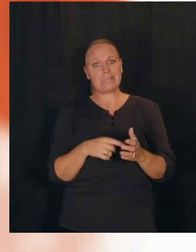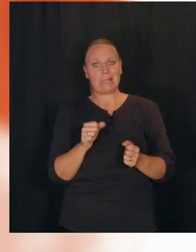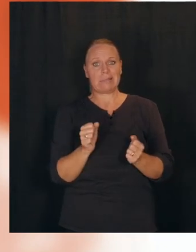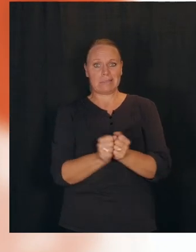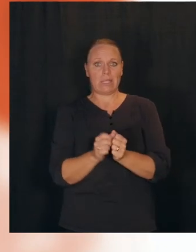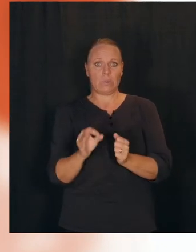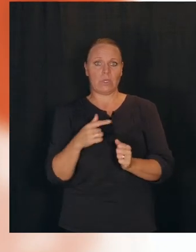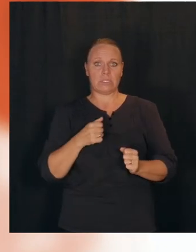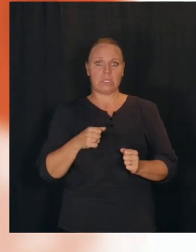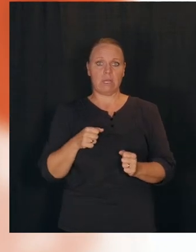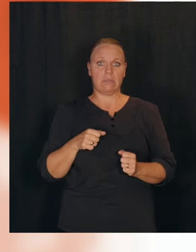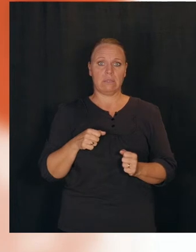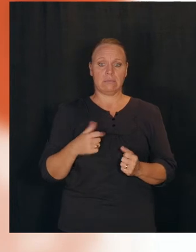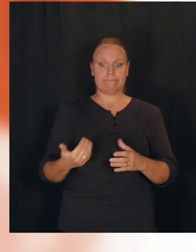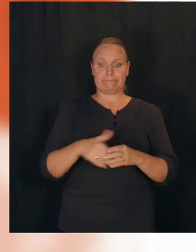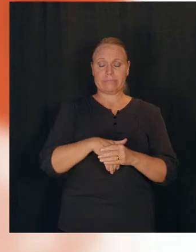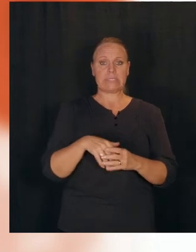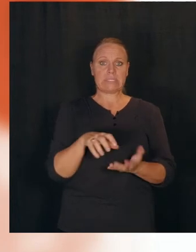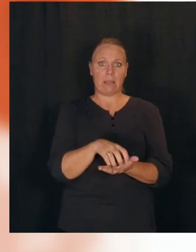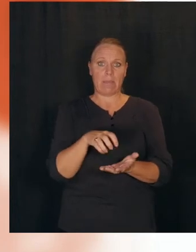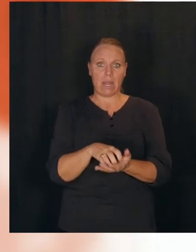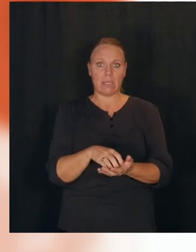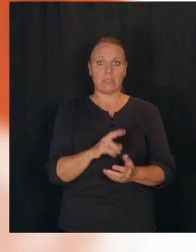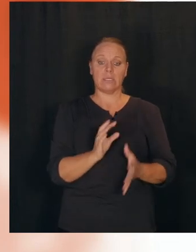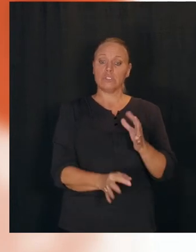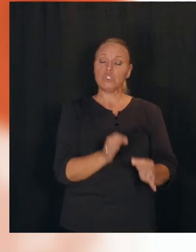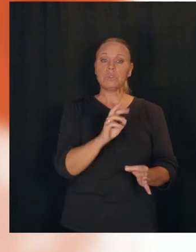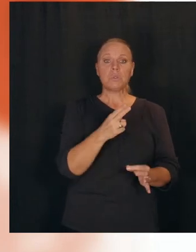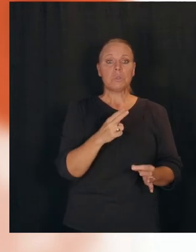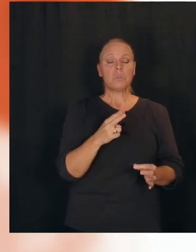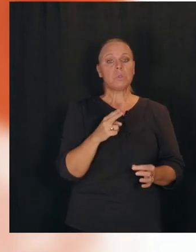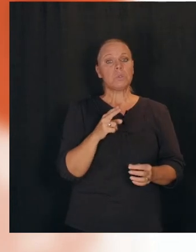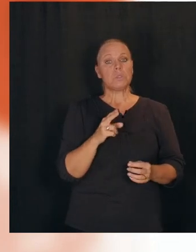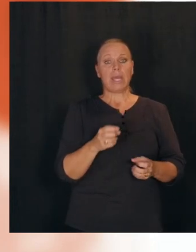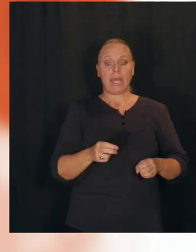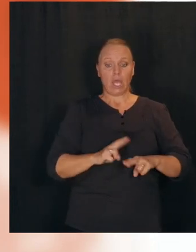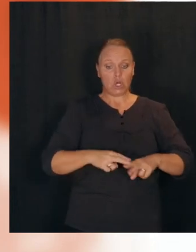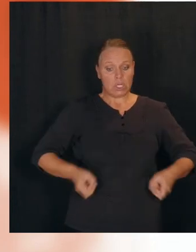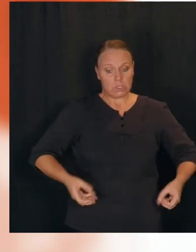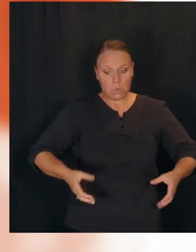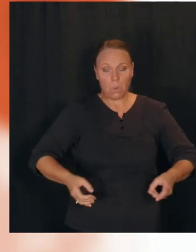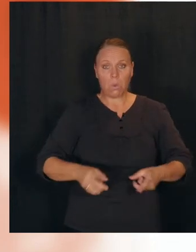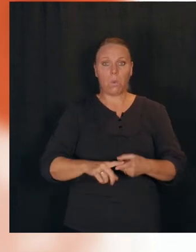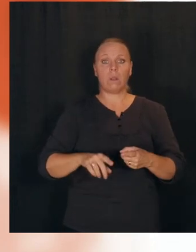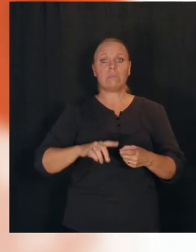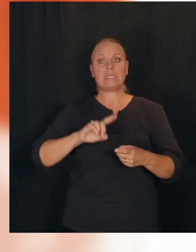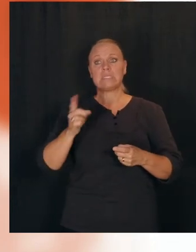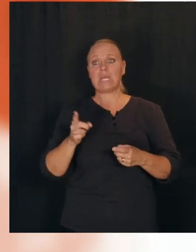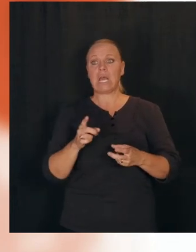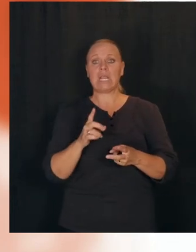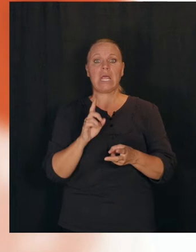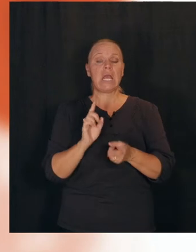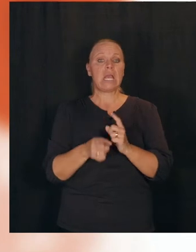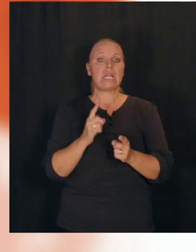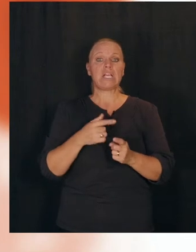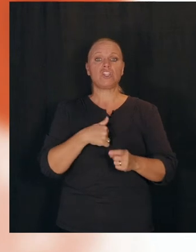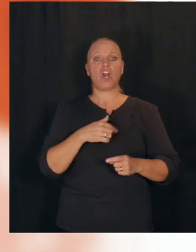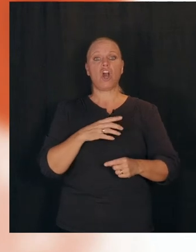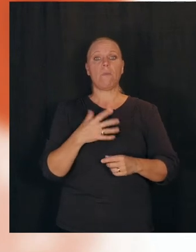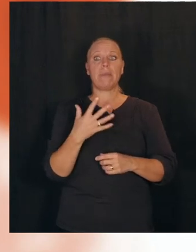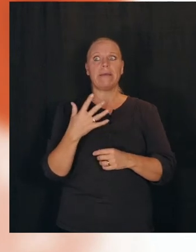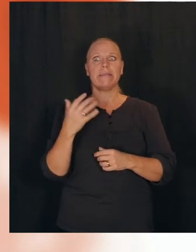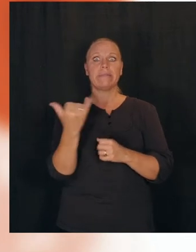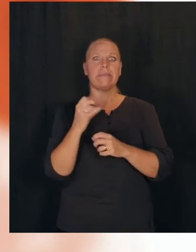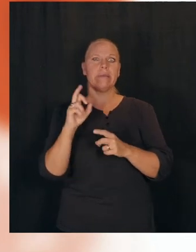rullstol. Om 5-10 år kanske det är sån här exoskeleton. Med skelett som man tar på